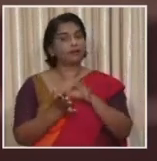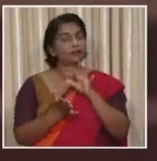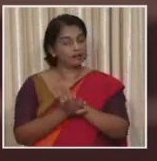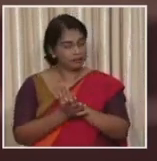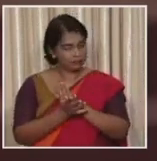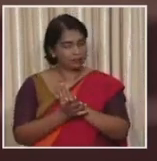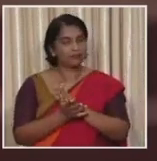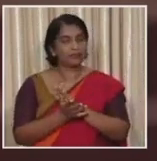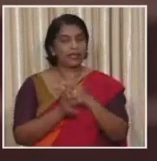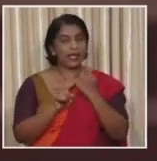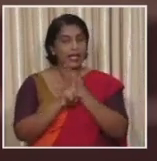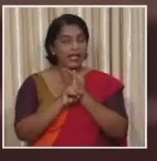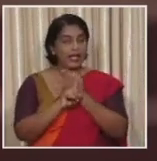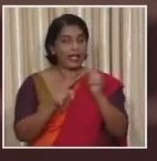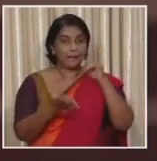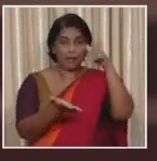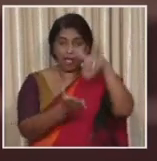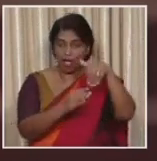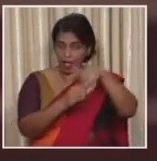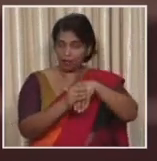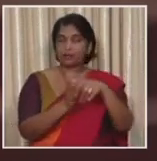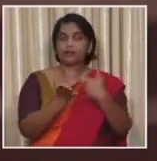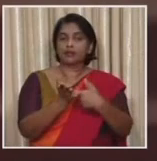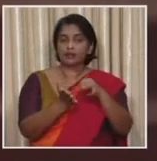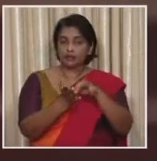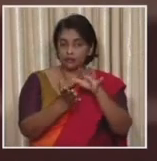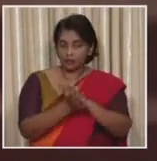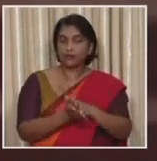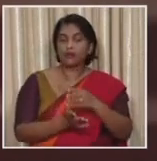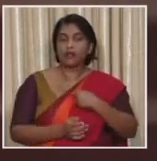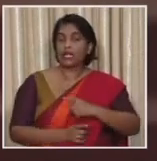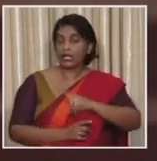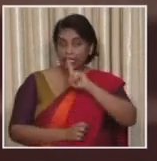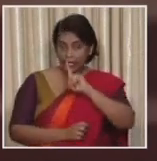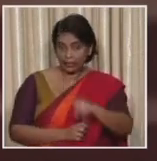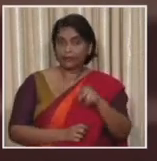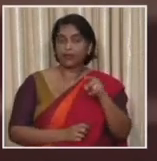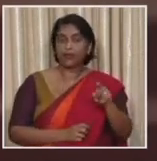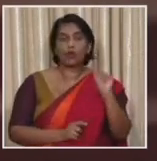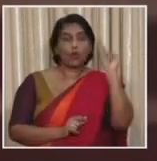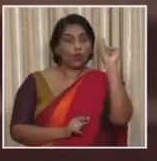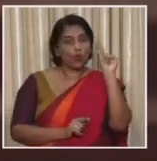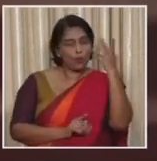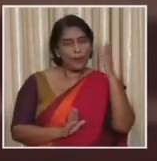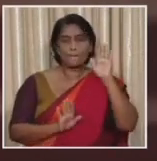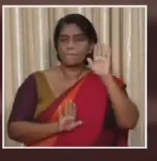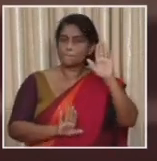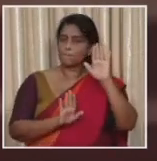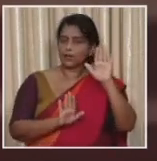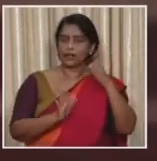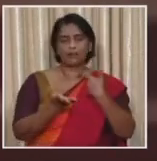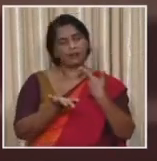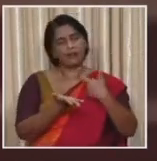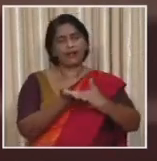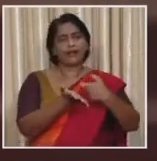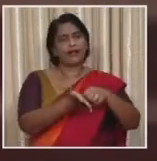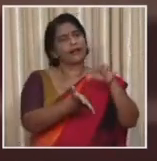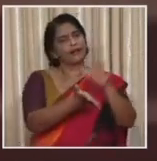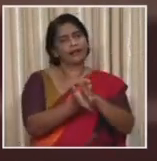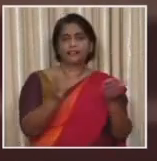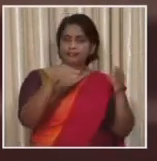लियापादीनो एयरपोर्ट के लियापादीनो अभी एगोलांट योजना करा ऊबे के हर PickMe के हर रजिस्टर